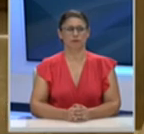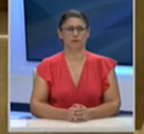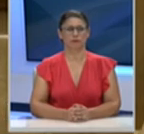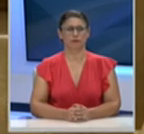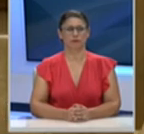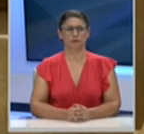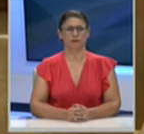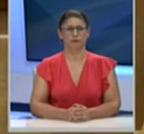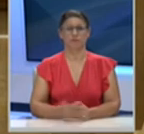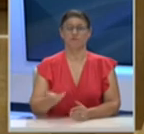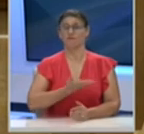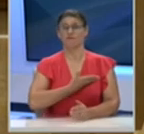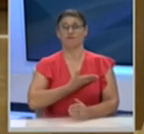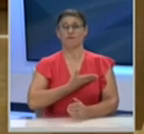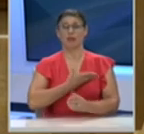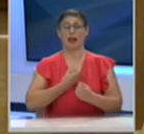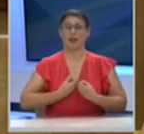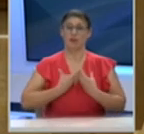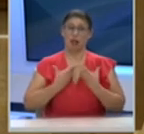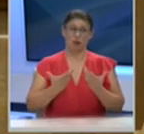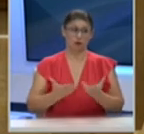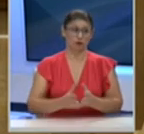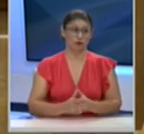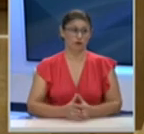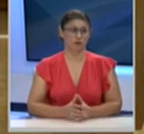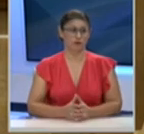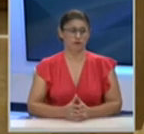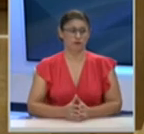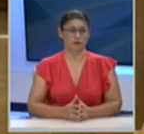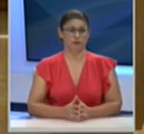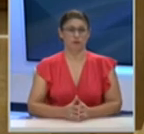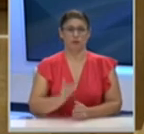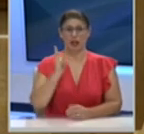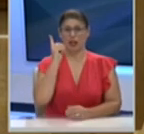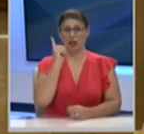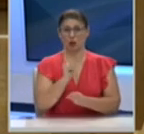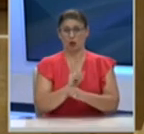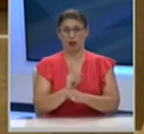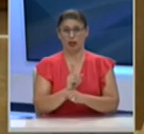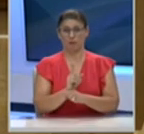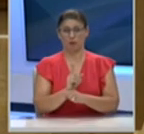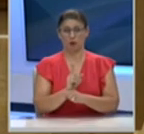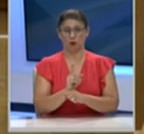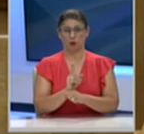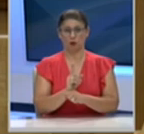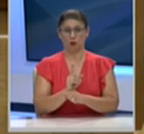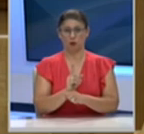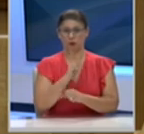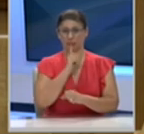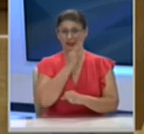συγκλονισμός που κάποιοι εκφράζουν και το ενός λεπτού και